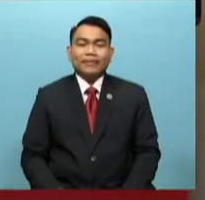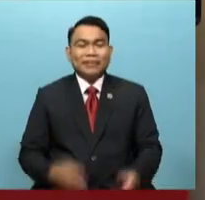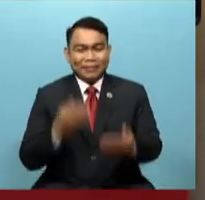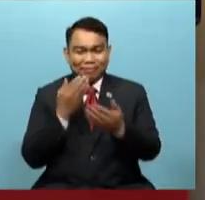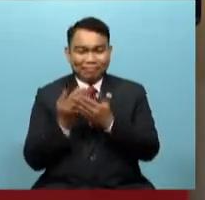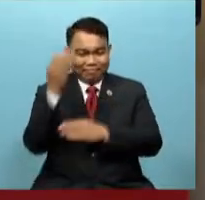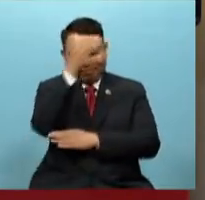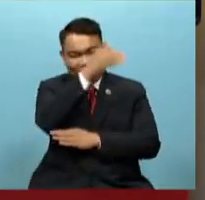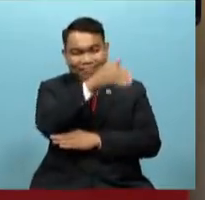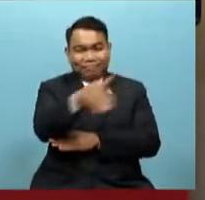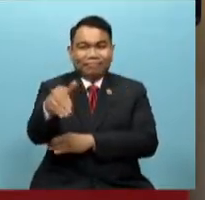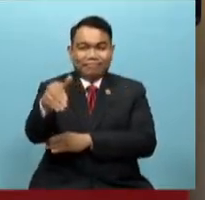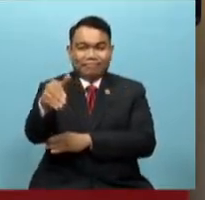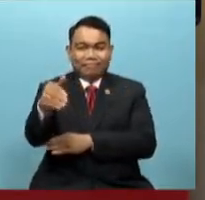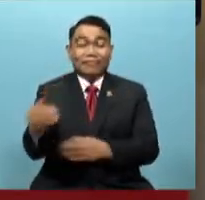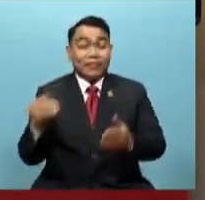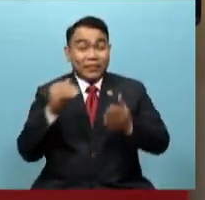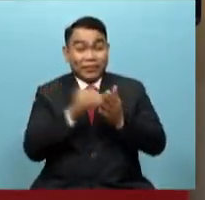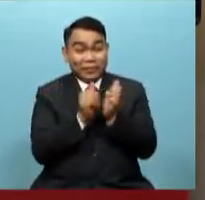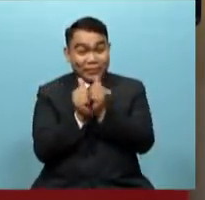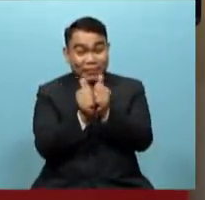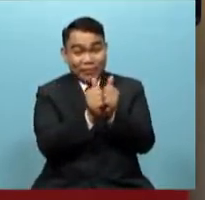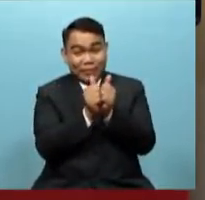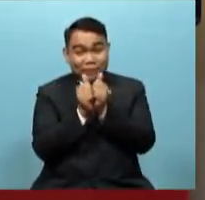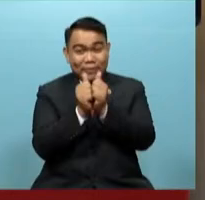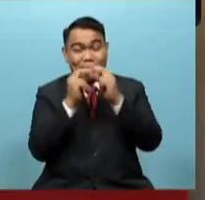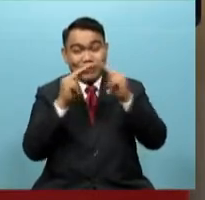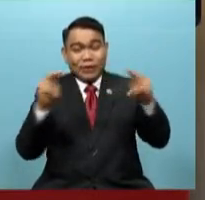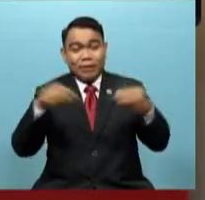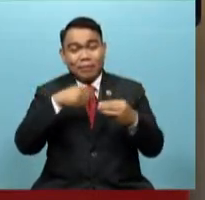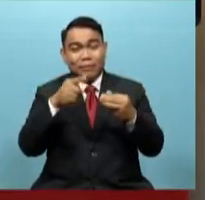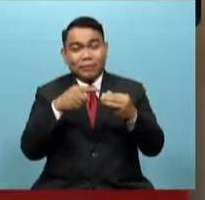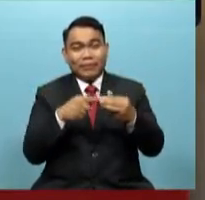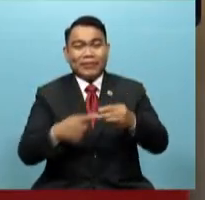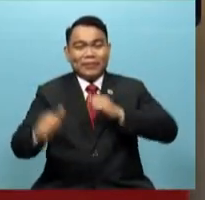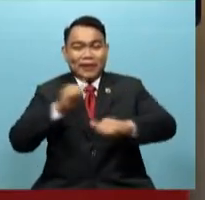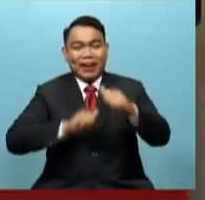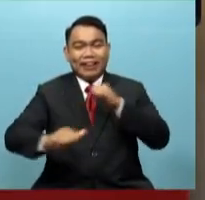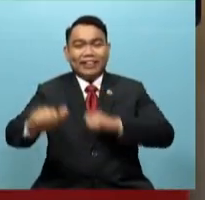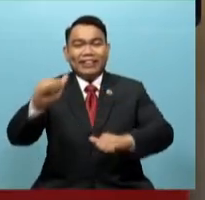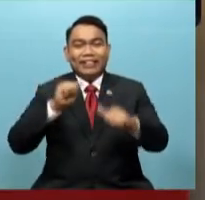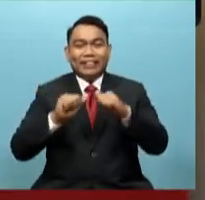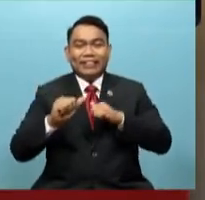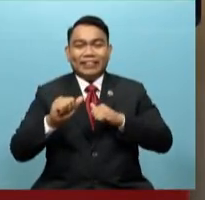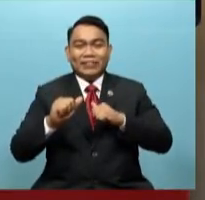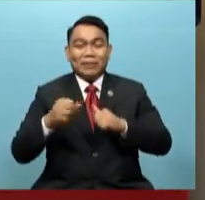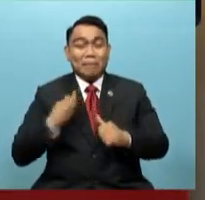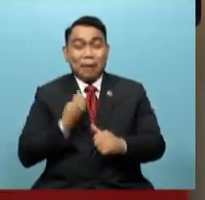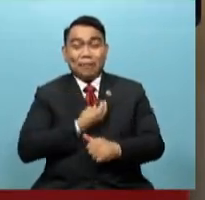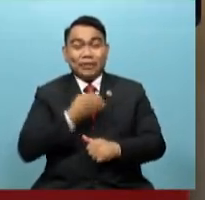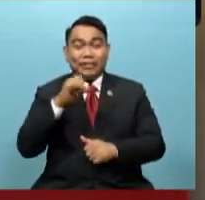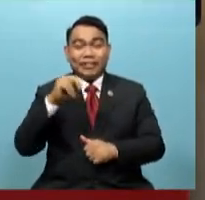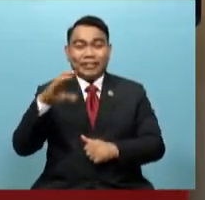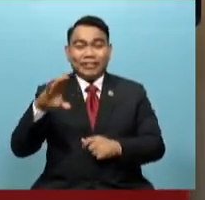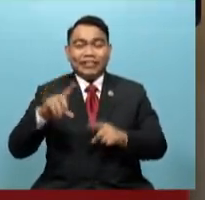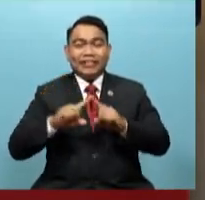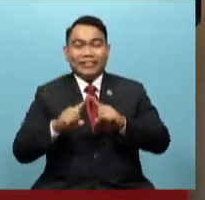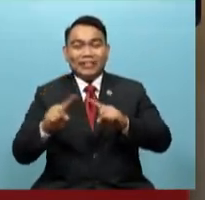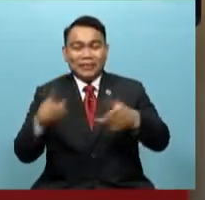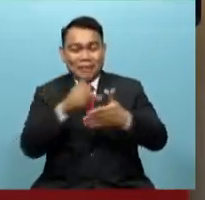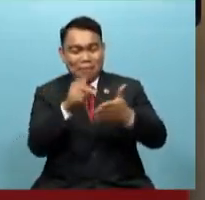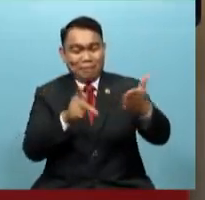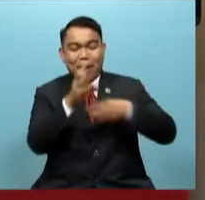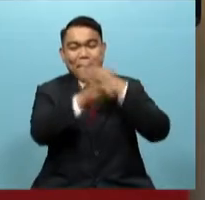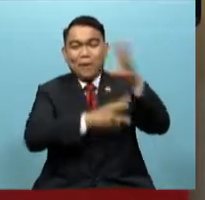Magandang gabi po sa inyong lahat. Muli ninyo kaming samahan sa pagbabalita tungkol sa ilan sa mga aktibidad ng mga kaanib sa Iglesia ni Cristo sa